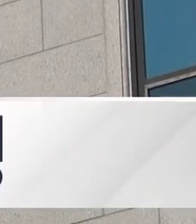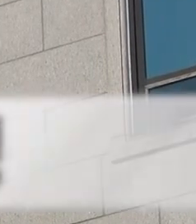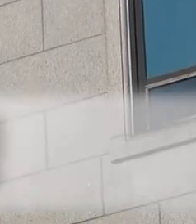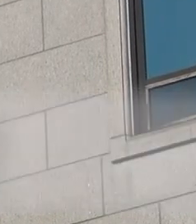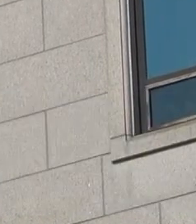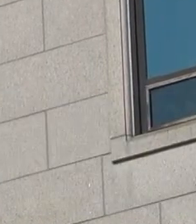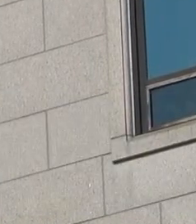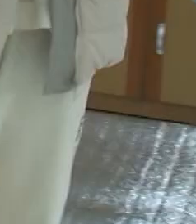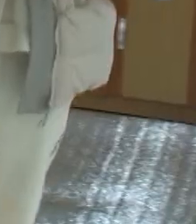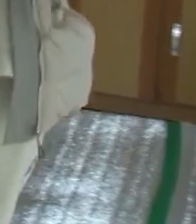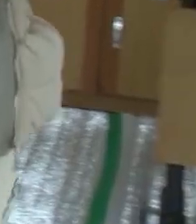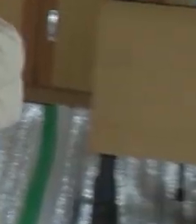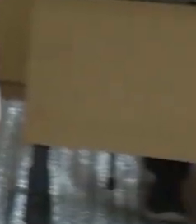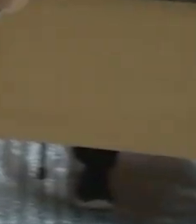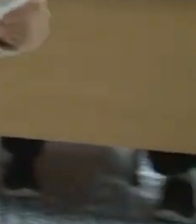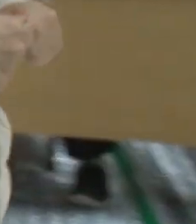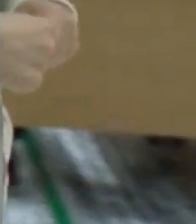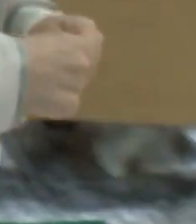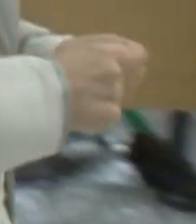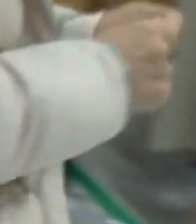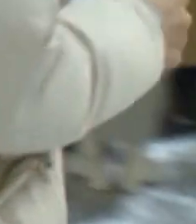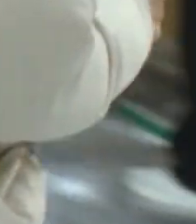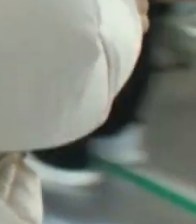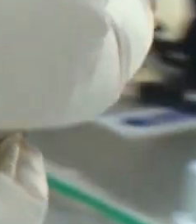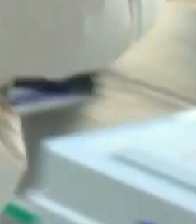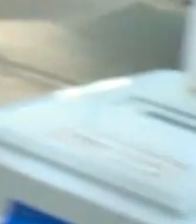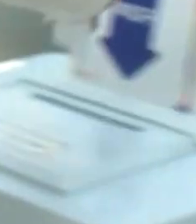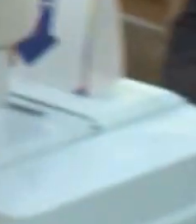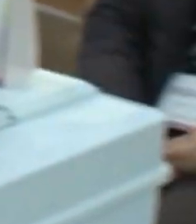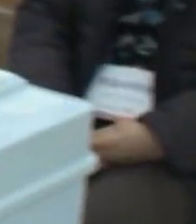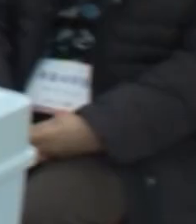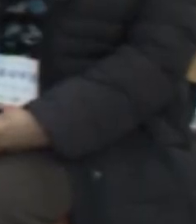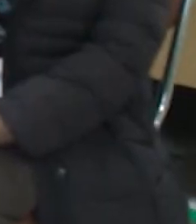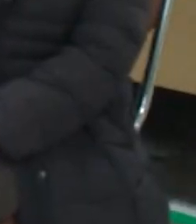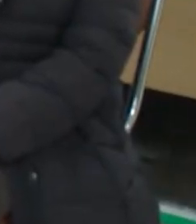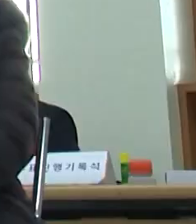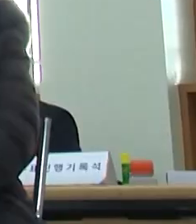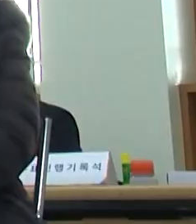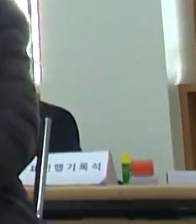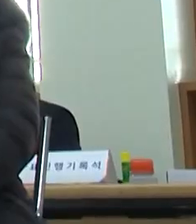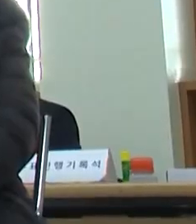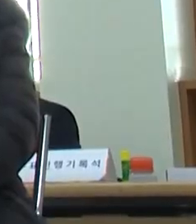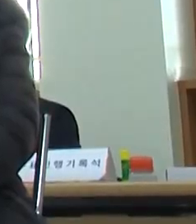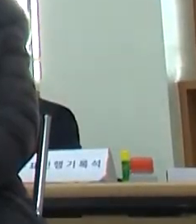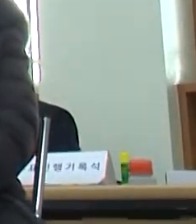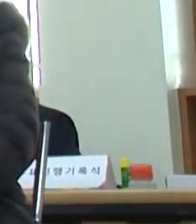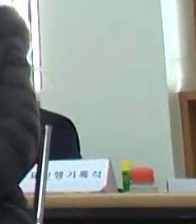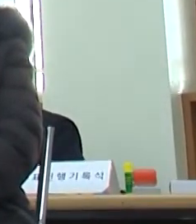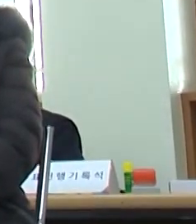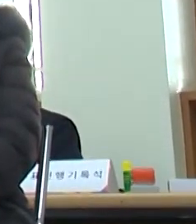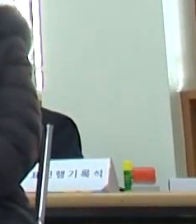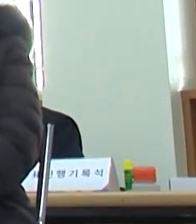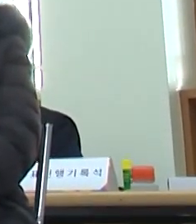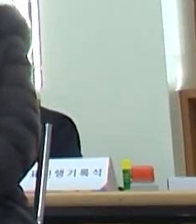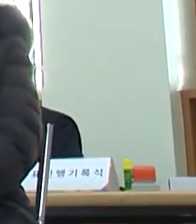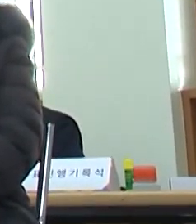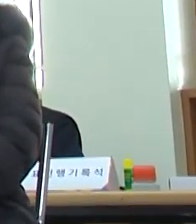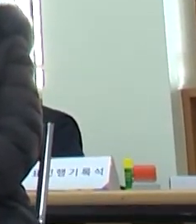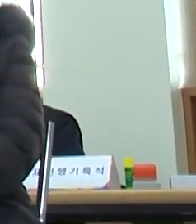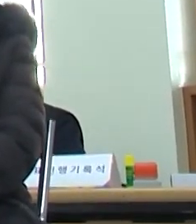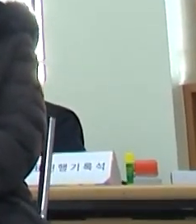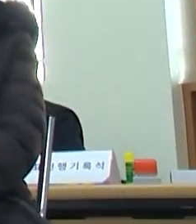것을 요청했습니다. 아울러 법으로 근로자의 투표 시간 보장이 규정되어 있는 만큼 투표에 꼭 참여해 줄 것을